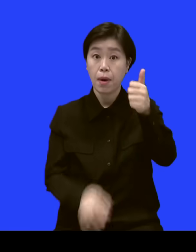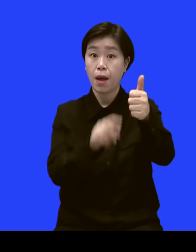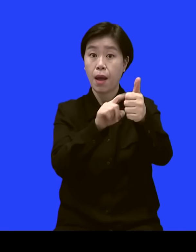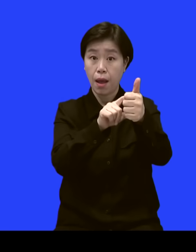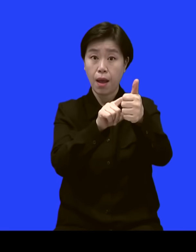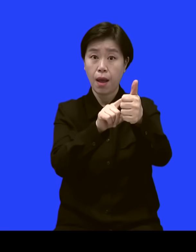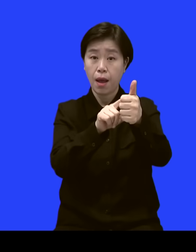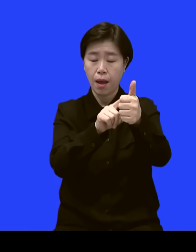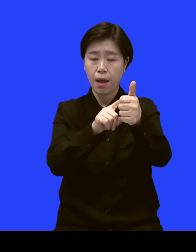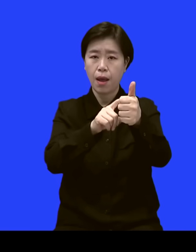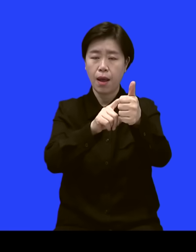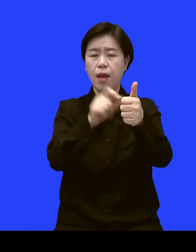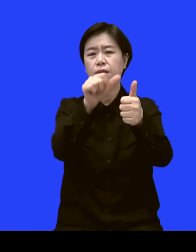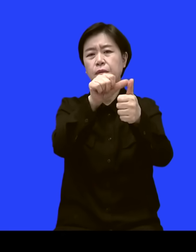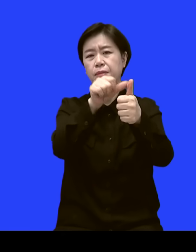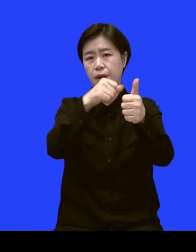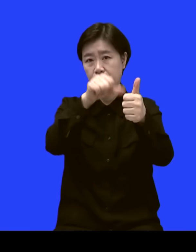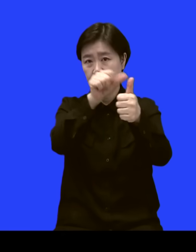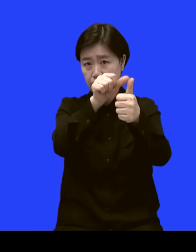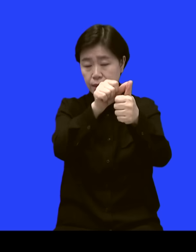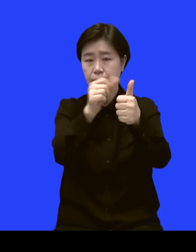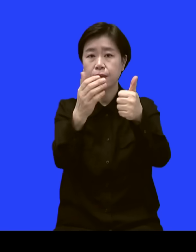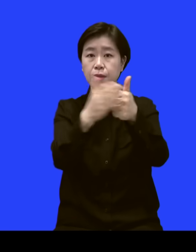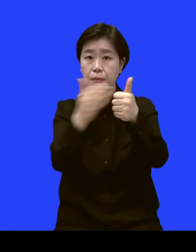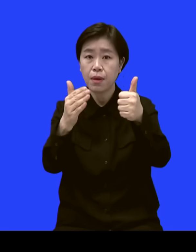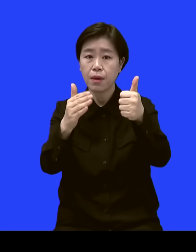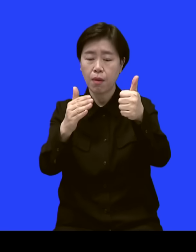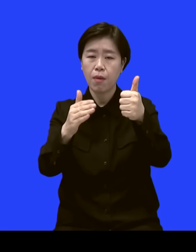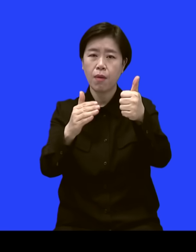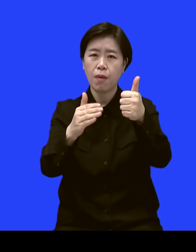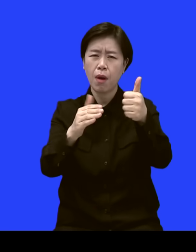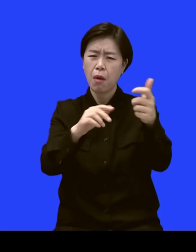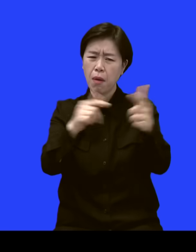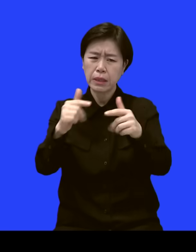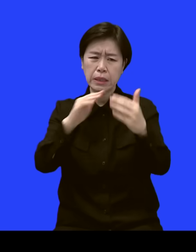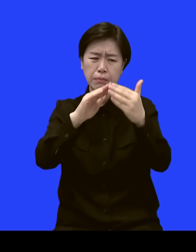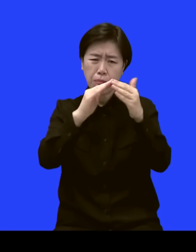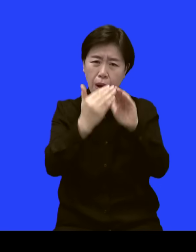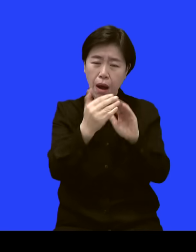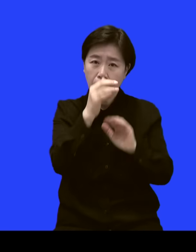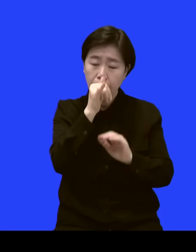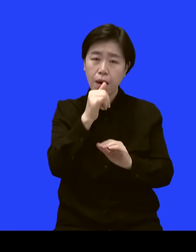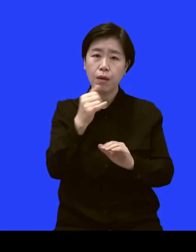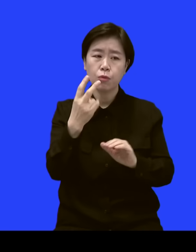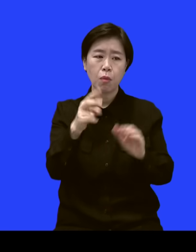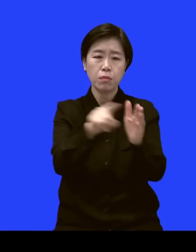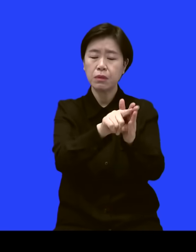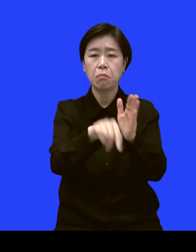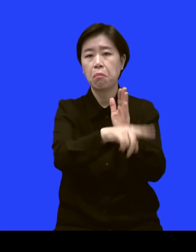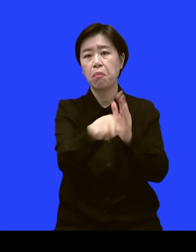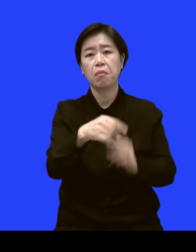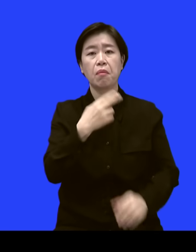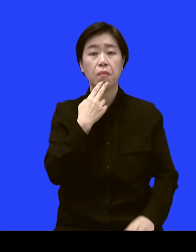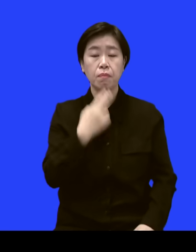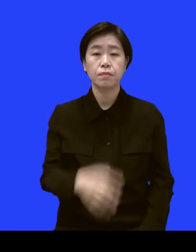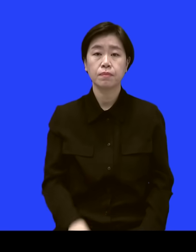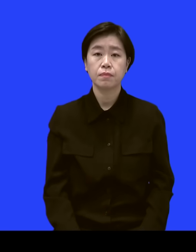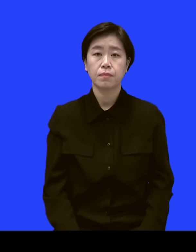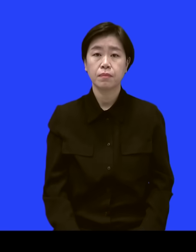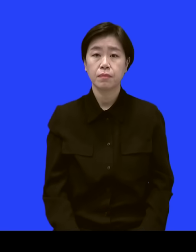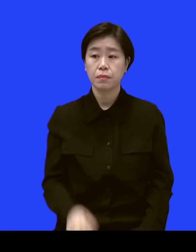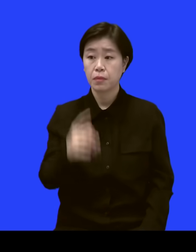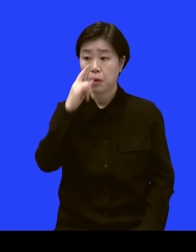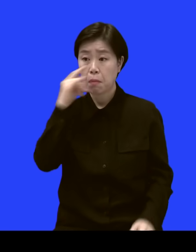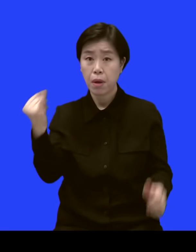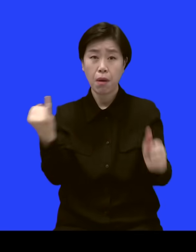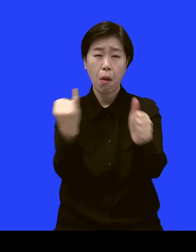너무 여러분 박해도 많으셨고 또한 집안도 굉장히 가난했었고 너무너무 힘들게 신앙생활을 하셨는데 한 번도 엄마가 이제 제